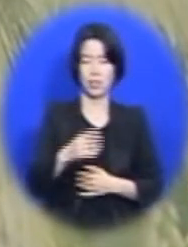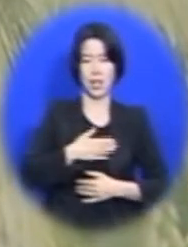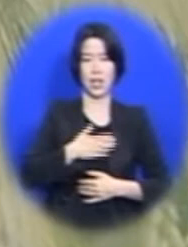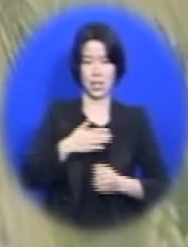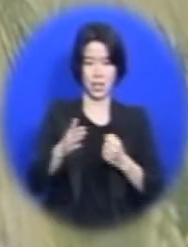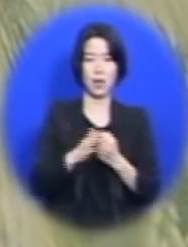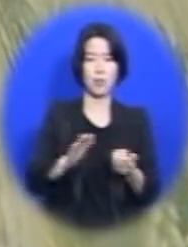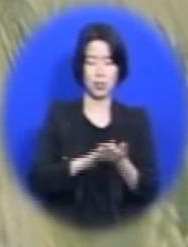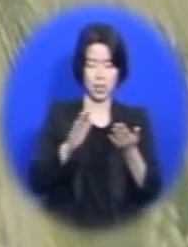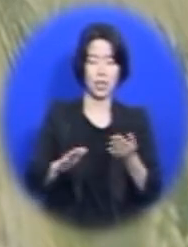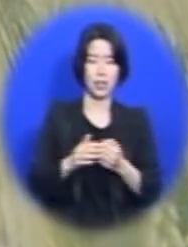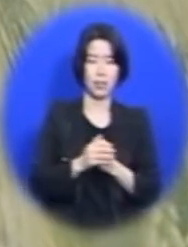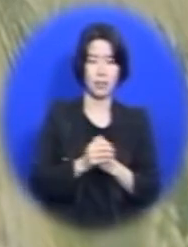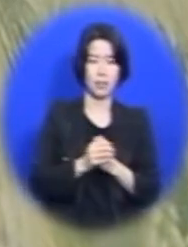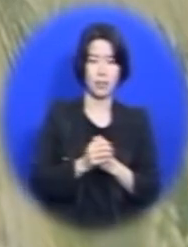알았기 때문에.